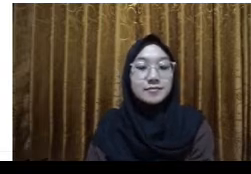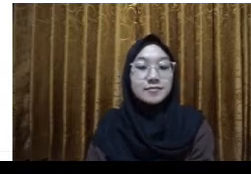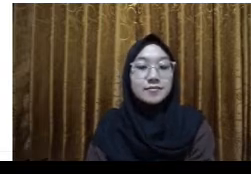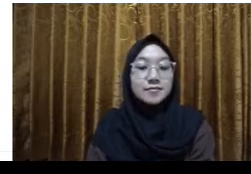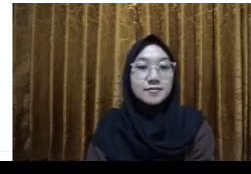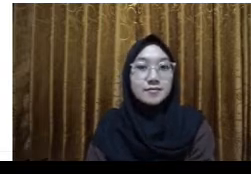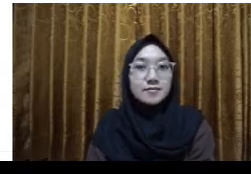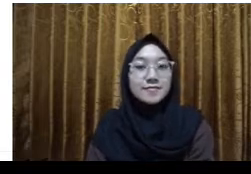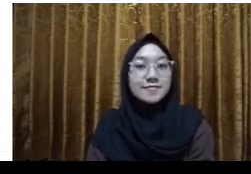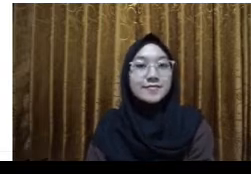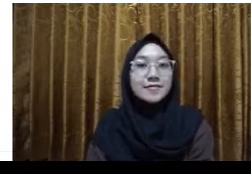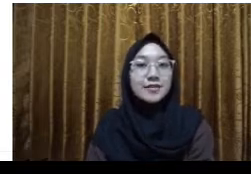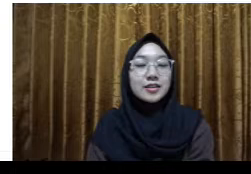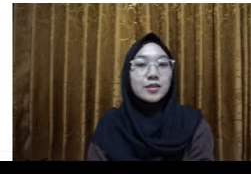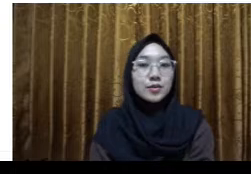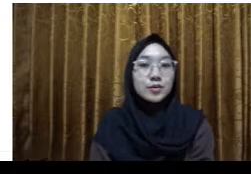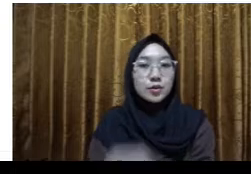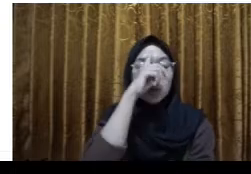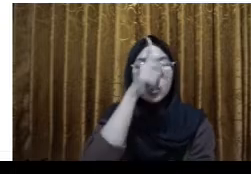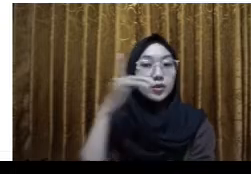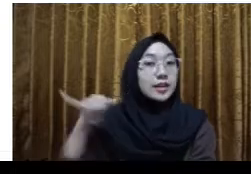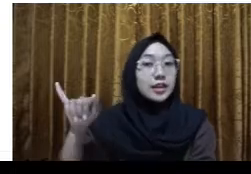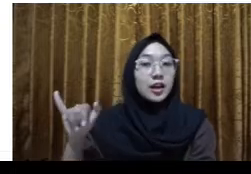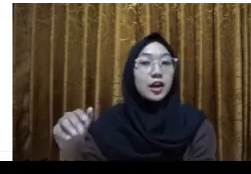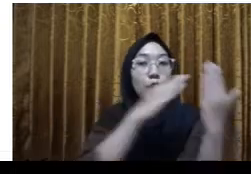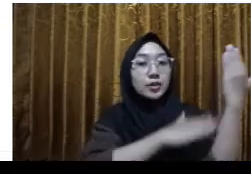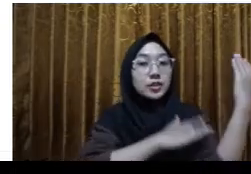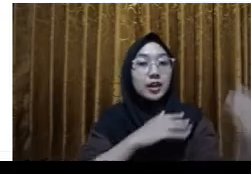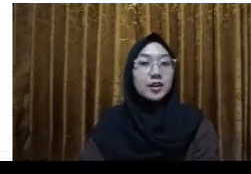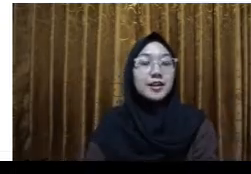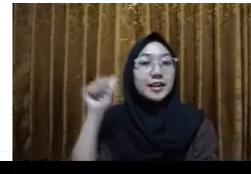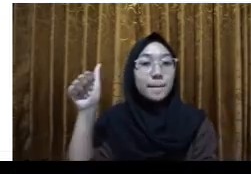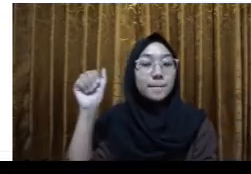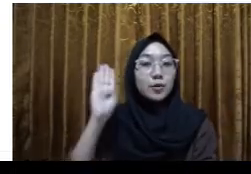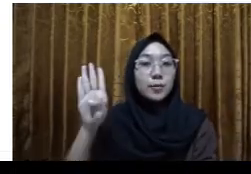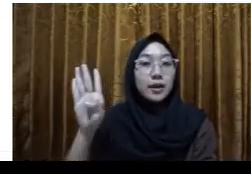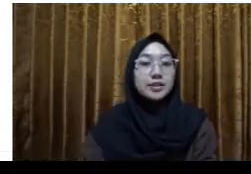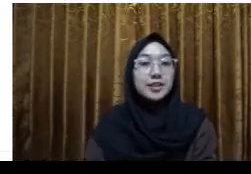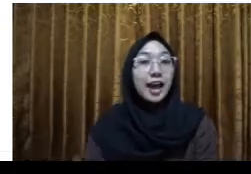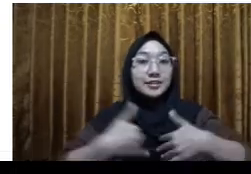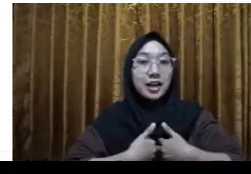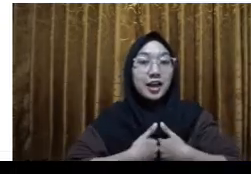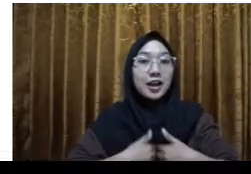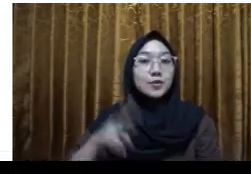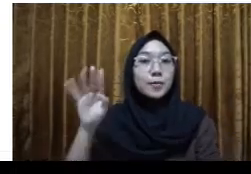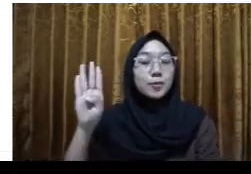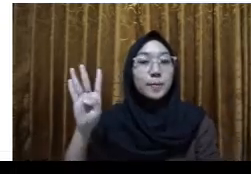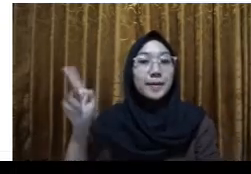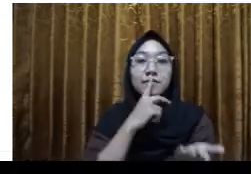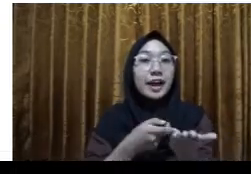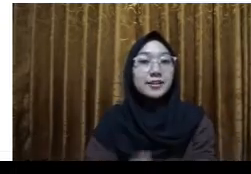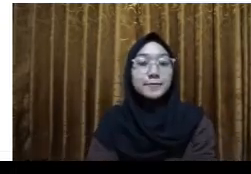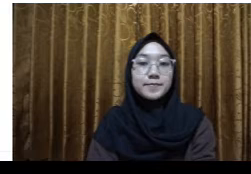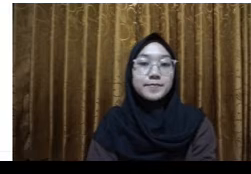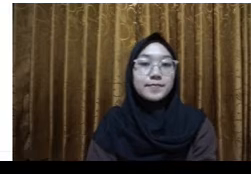akan ada dua program file. Yang satu tanpa program file 6 of 11 Nah, tanpa ada embel-embelnya, jadi program